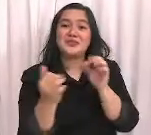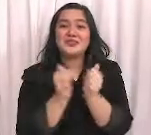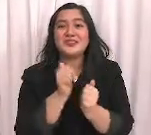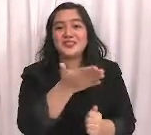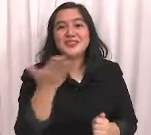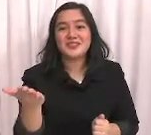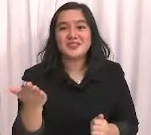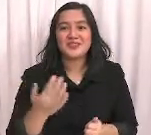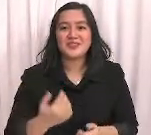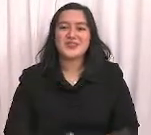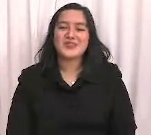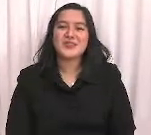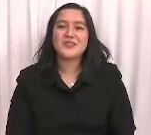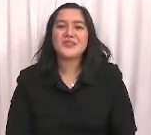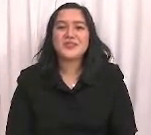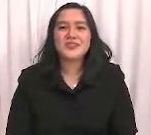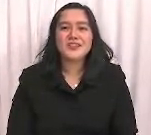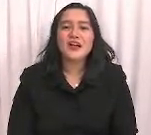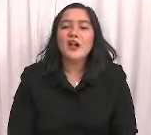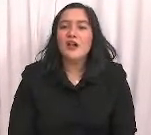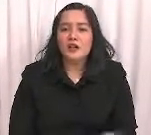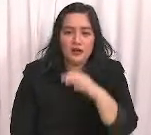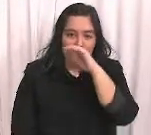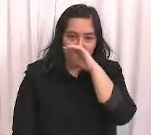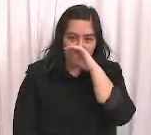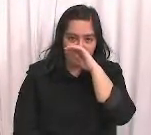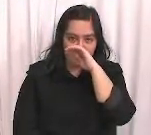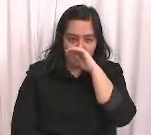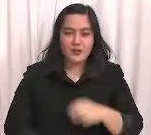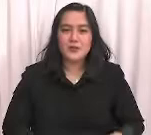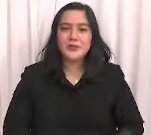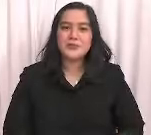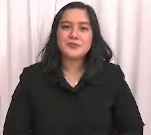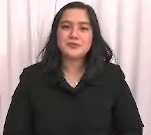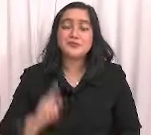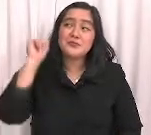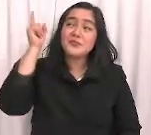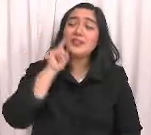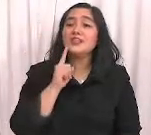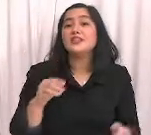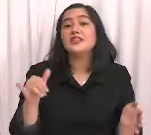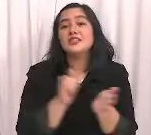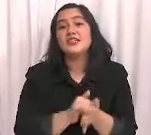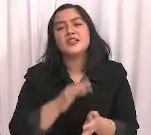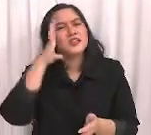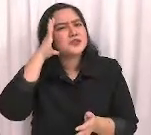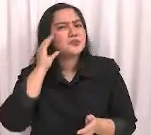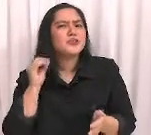Actually, diba? Sir, na-experience din naman natin yan. At saka talagang nandito rin, minsan may mga